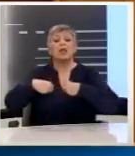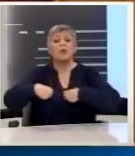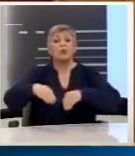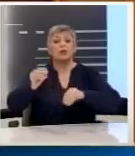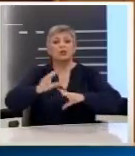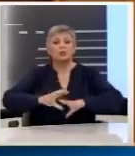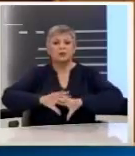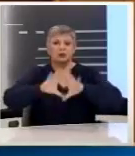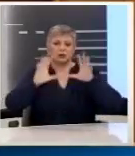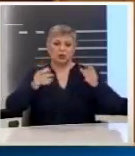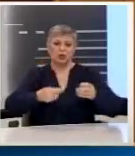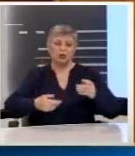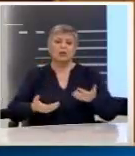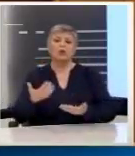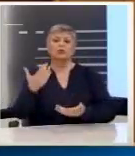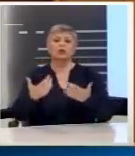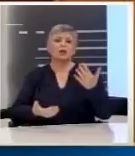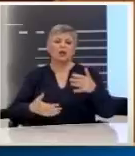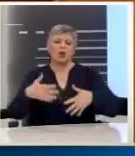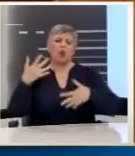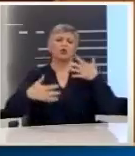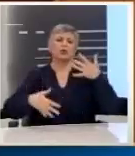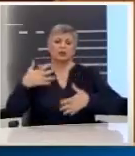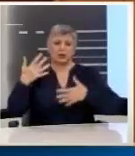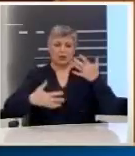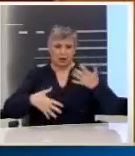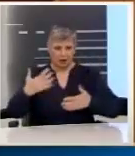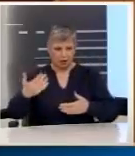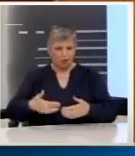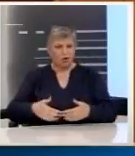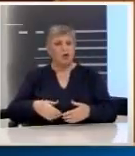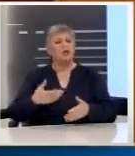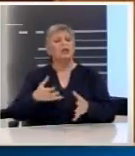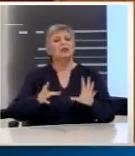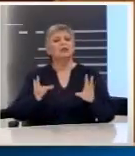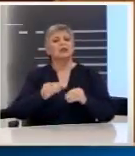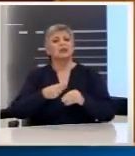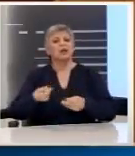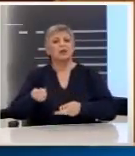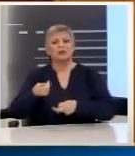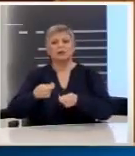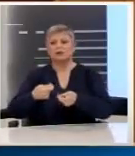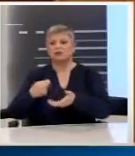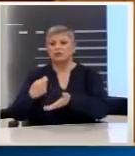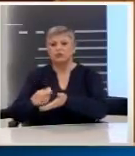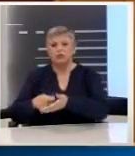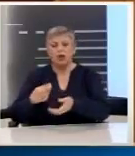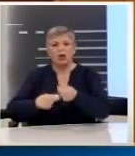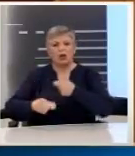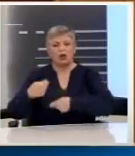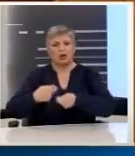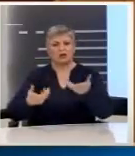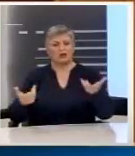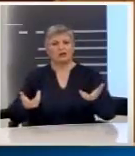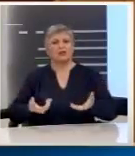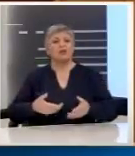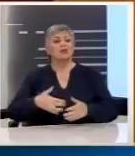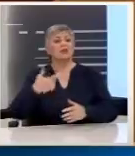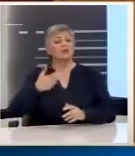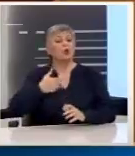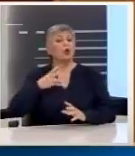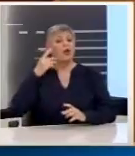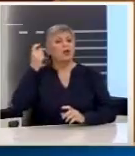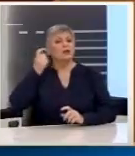κράτους? Από την ταξικότητα των απόψεών σας για την αγορά εργασίας? Από τις απόψεις σας για την